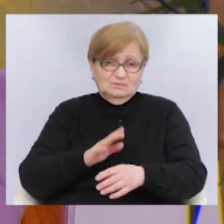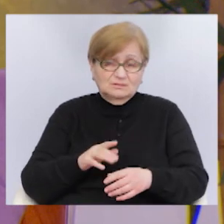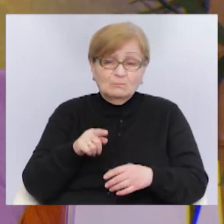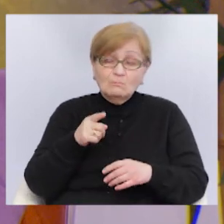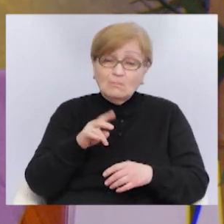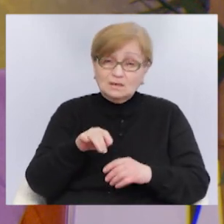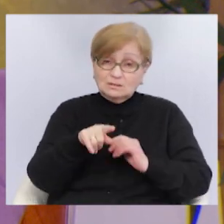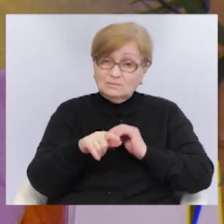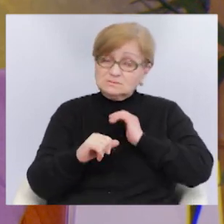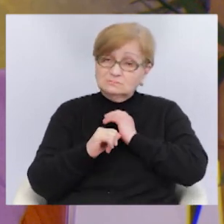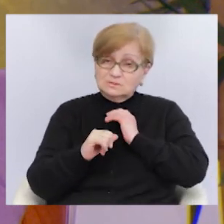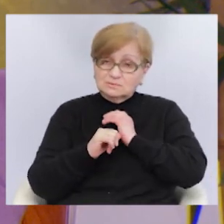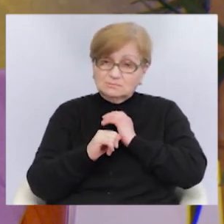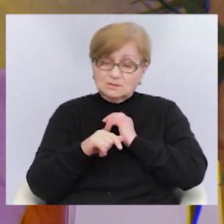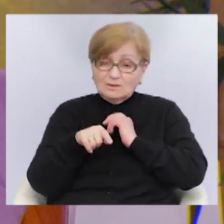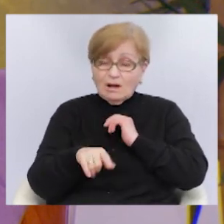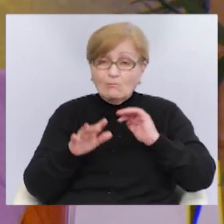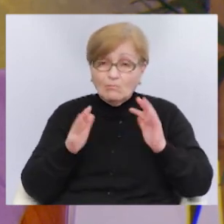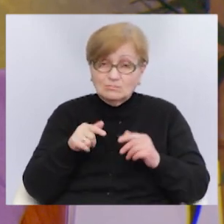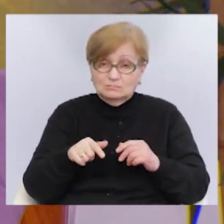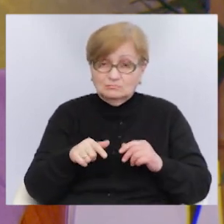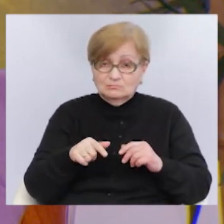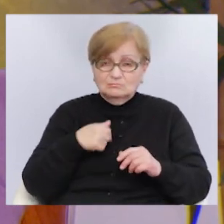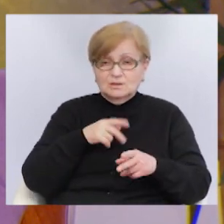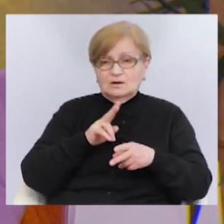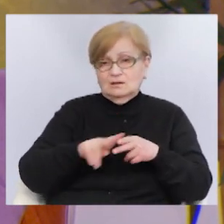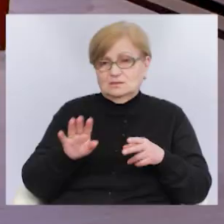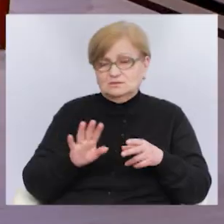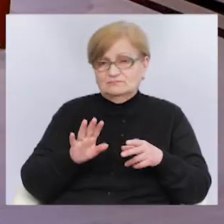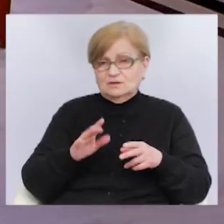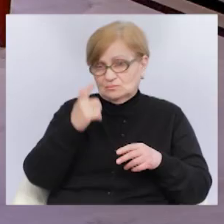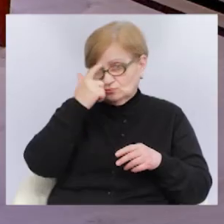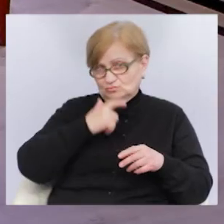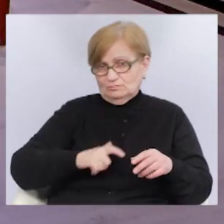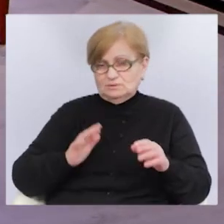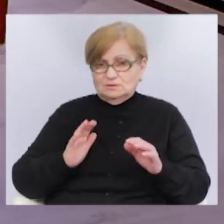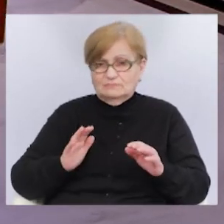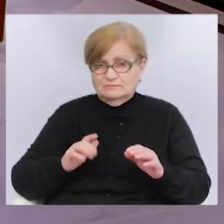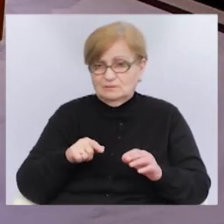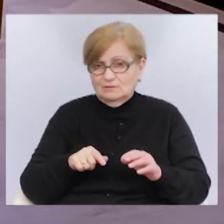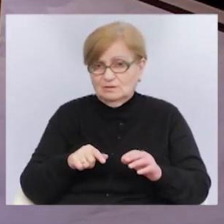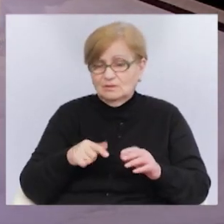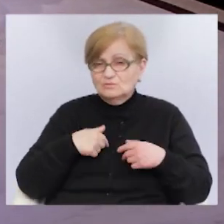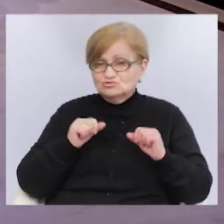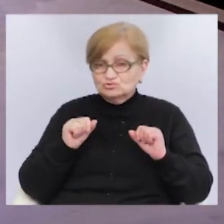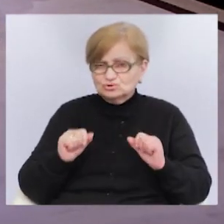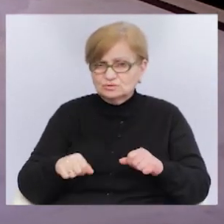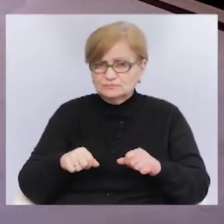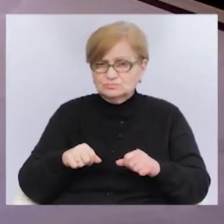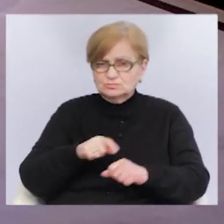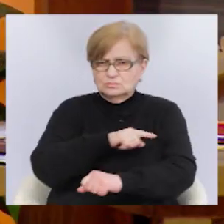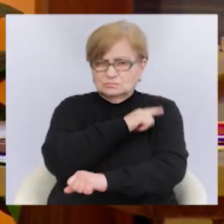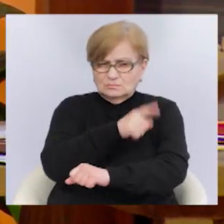ეს მეხმარება მე, რომ აი ამ მომენტში მე არ დავკარგო ჩემი თავი. რომ ამ მომენტში შევძლო